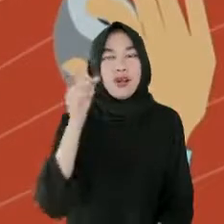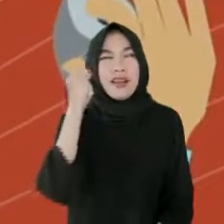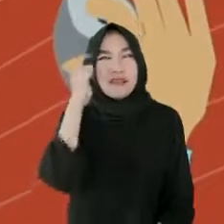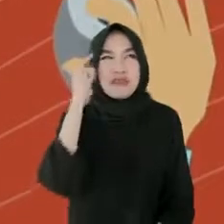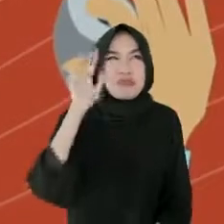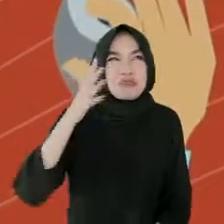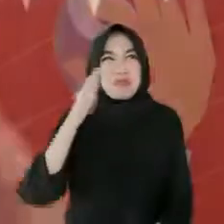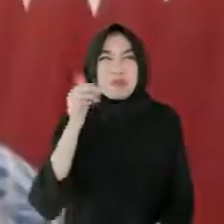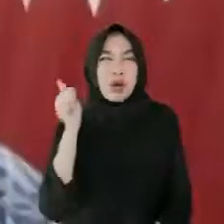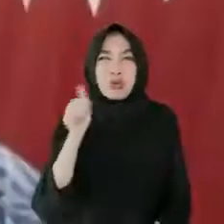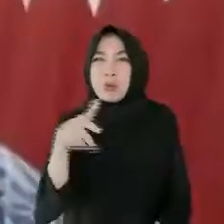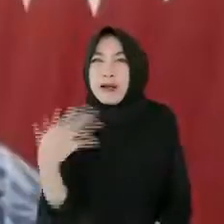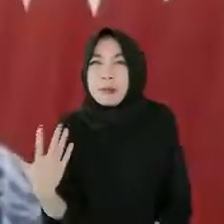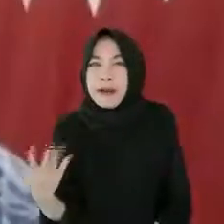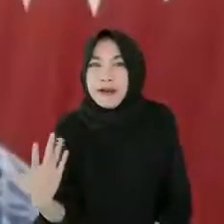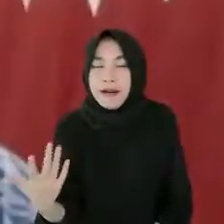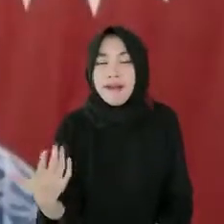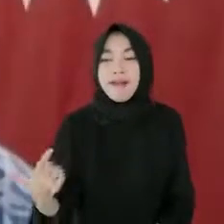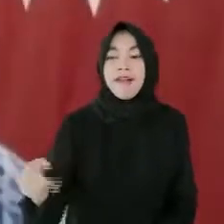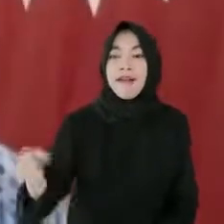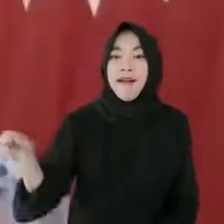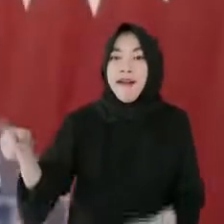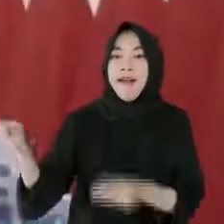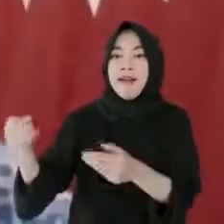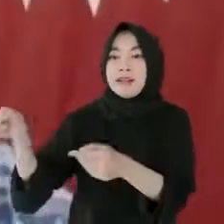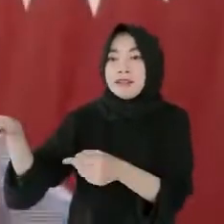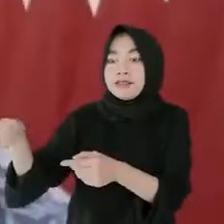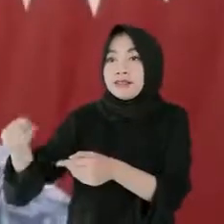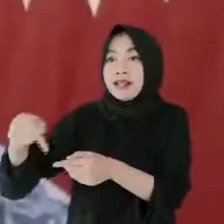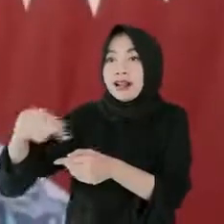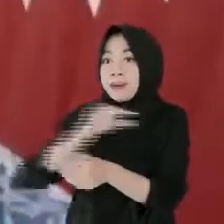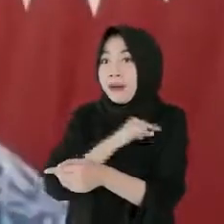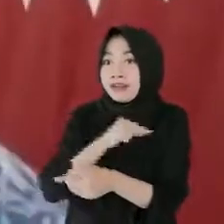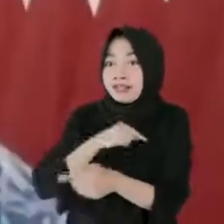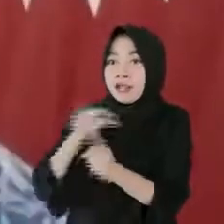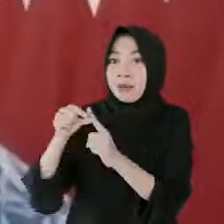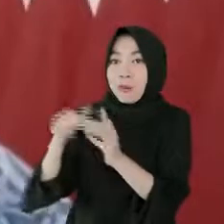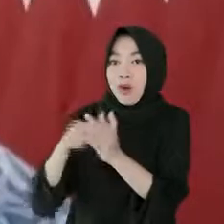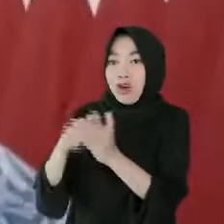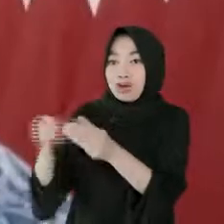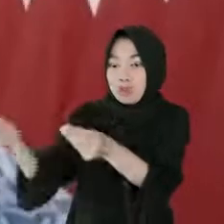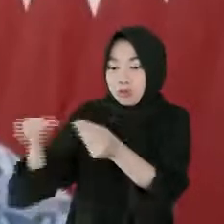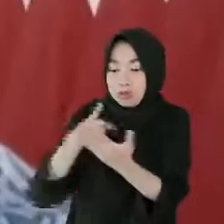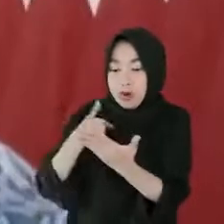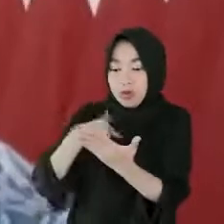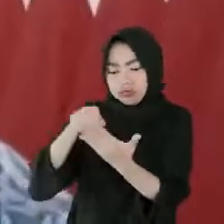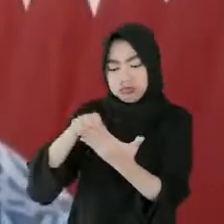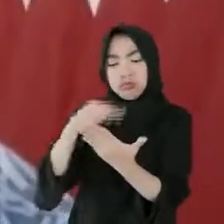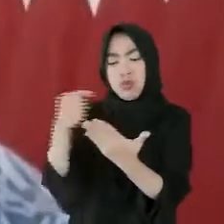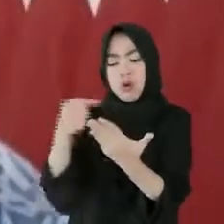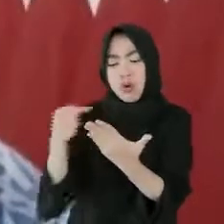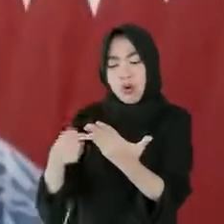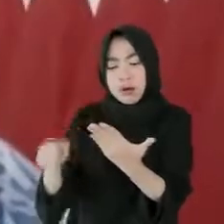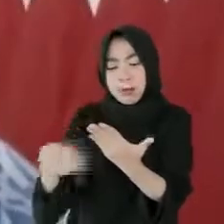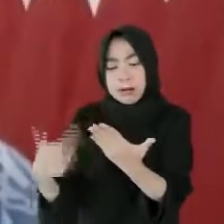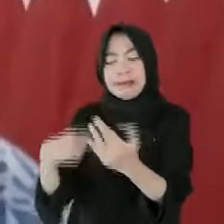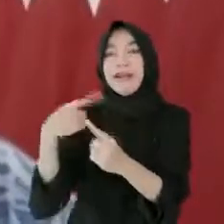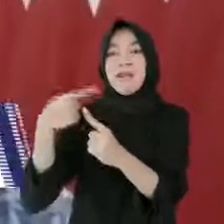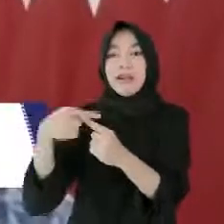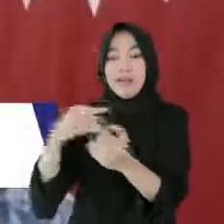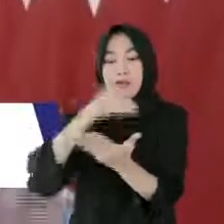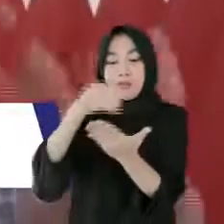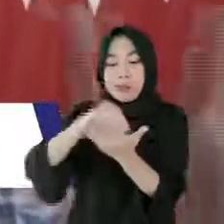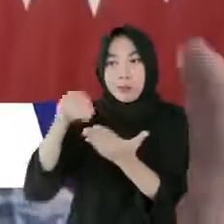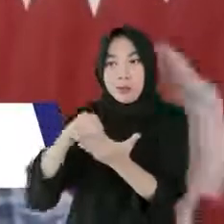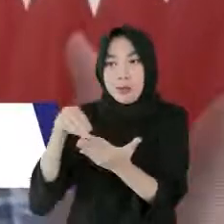ideal memberikan masukan kepada penyelenggara PON di Papua Nah kemudian ada